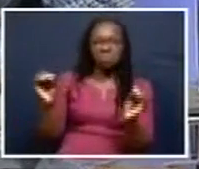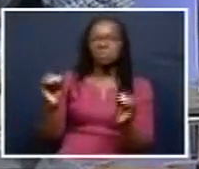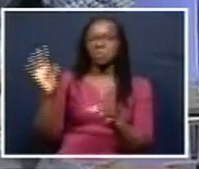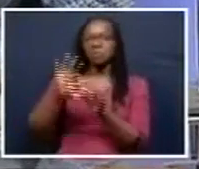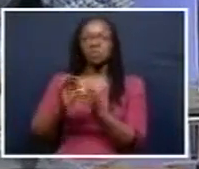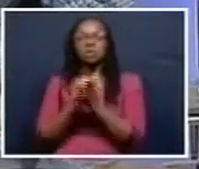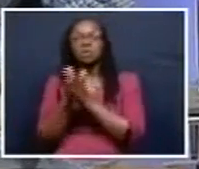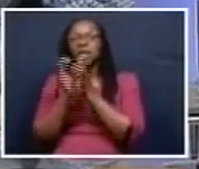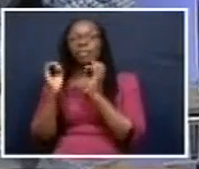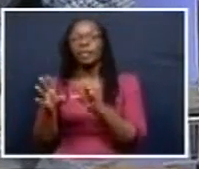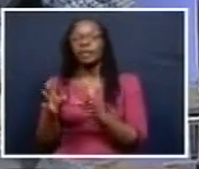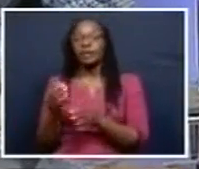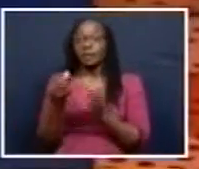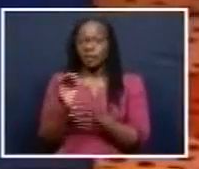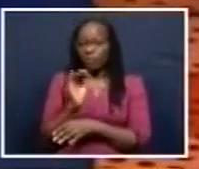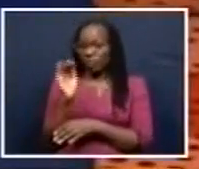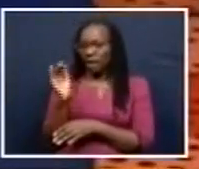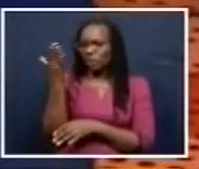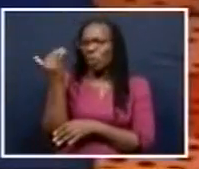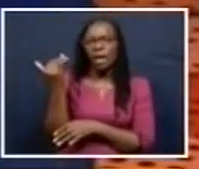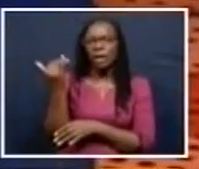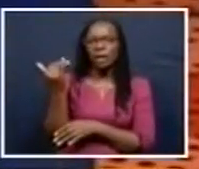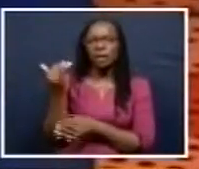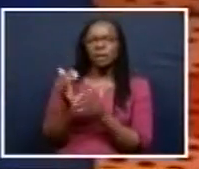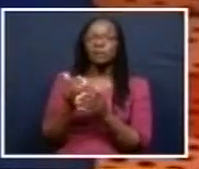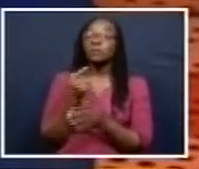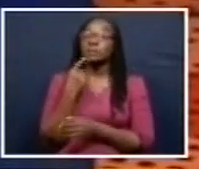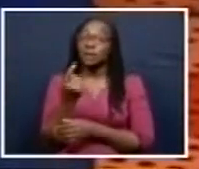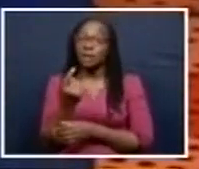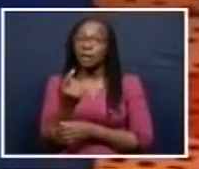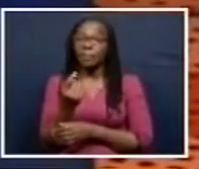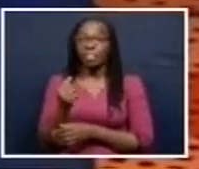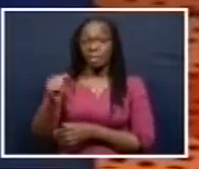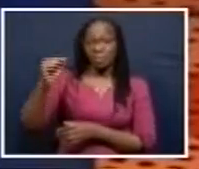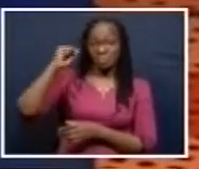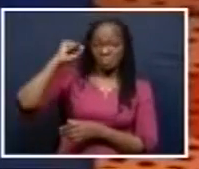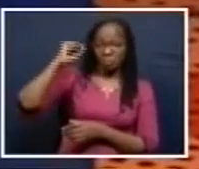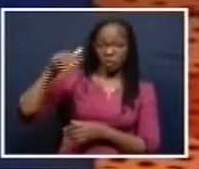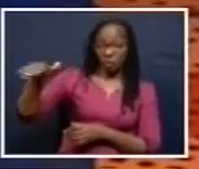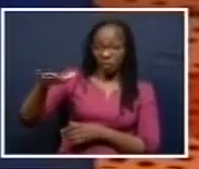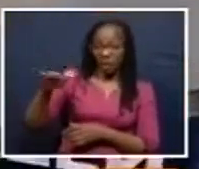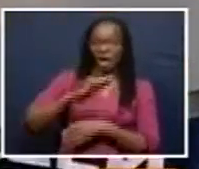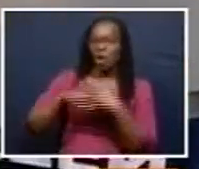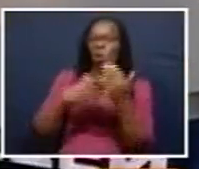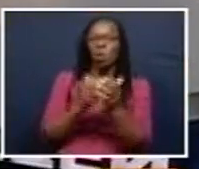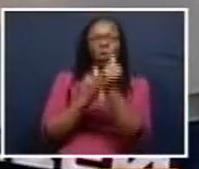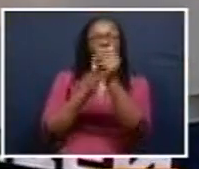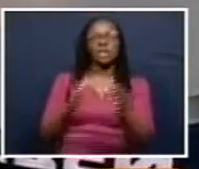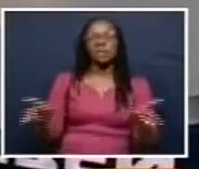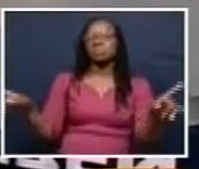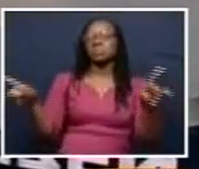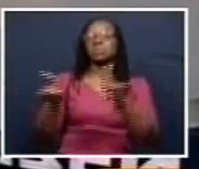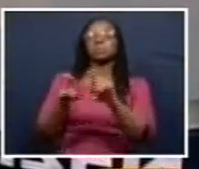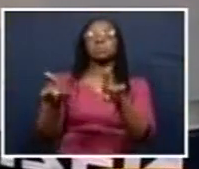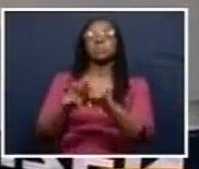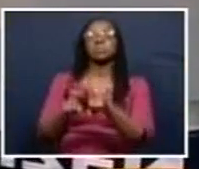uchaguzi kuwauliza wanasema kwa siasa kwa hao viongozi wote hakuna tofauti wote